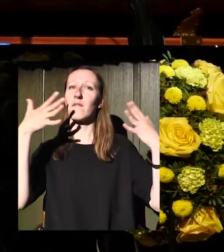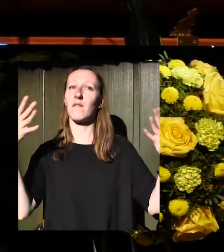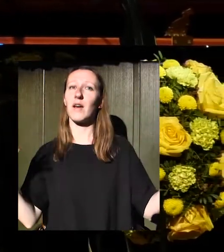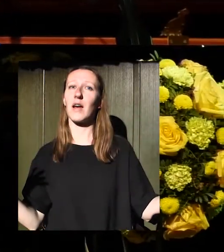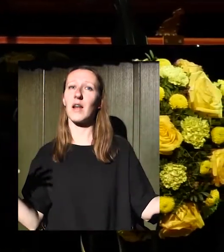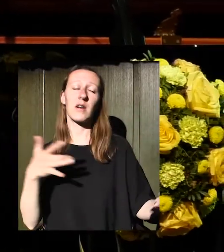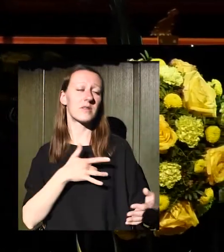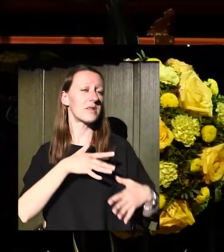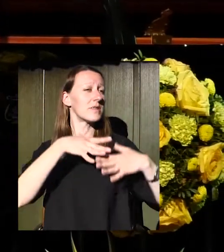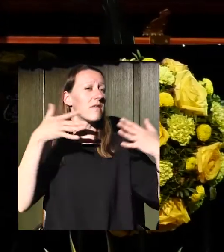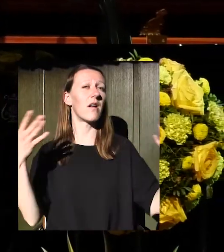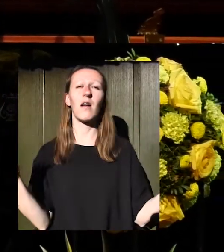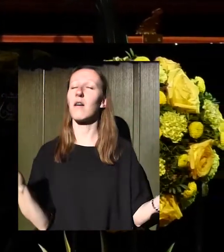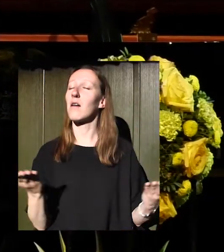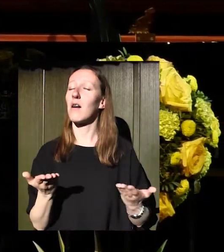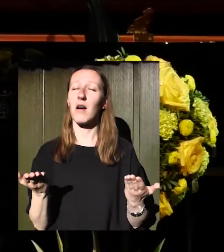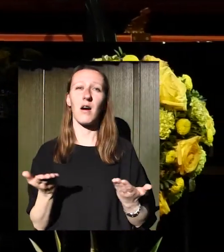grande, grande come